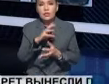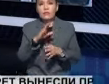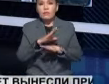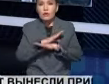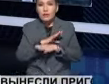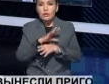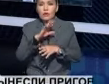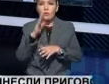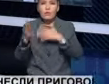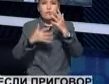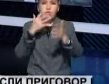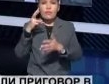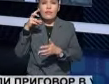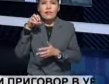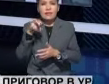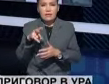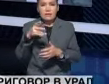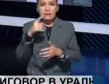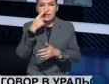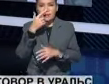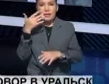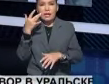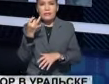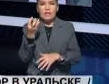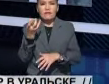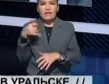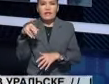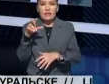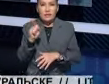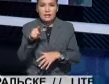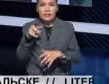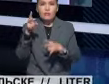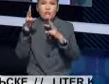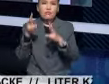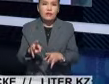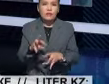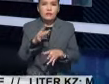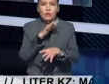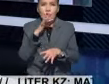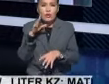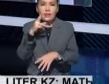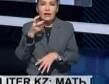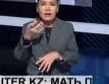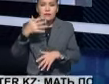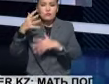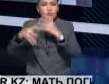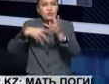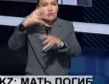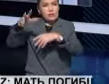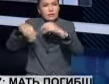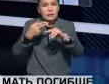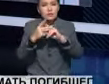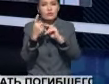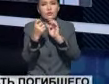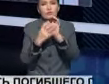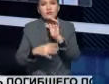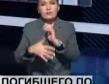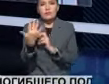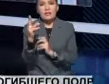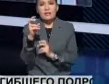результате урагана Милтон, который обрушился на американский штат Флорида. Стихия принесла с собой торнадо с порывами ветра до